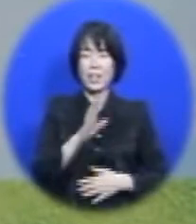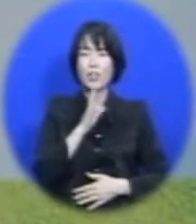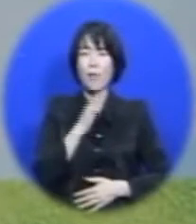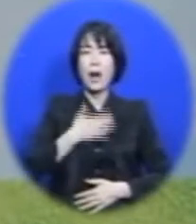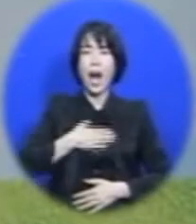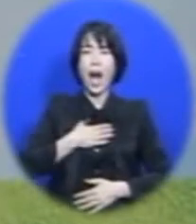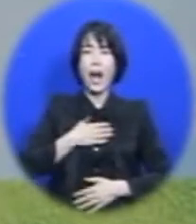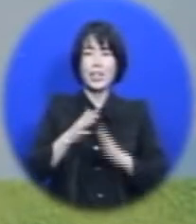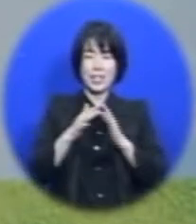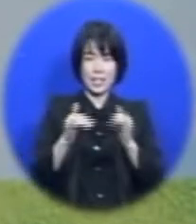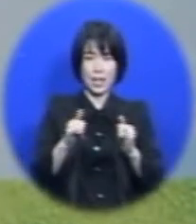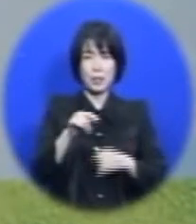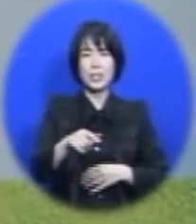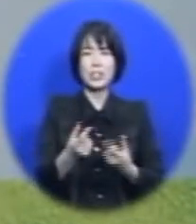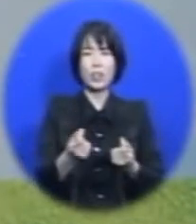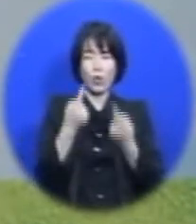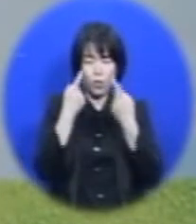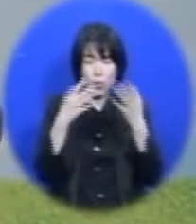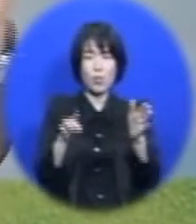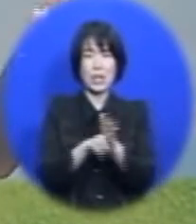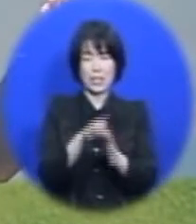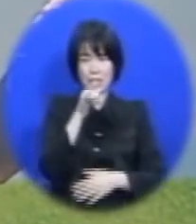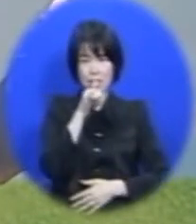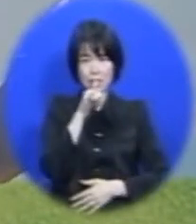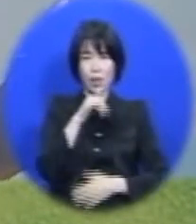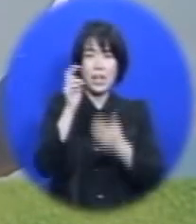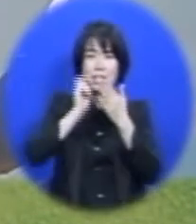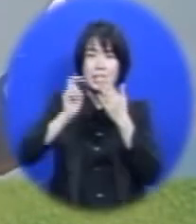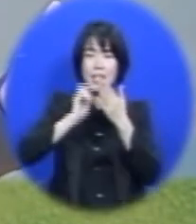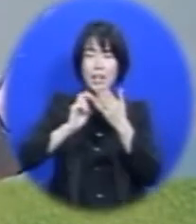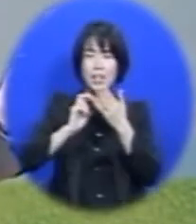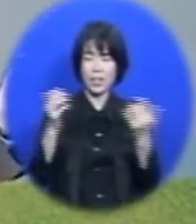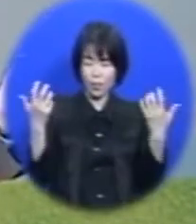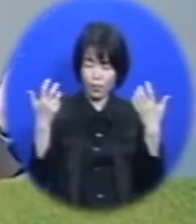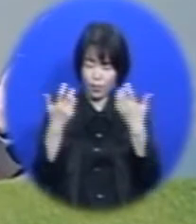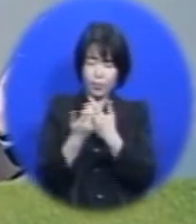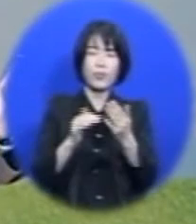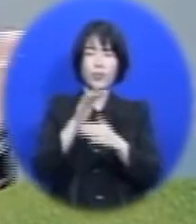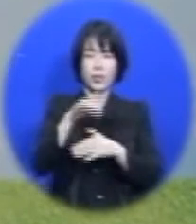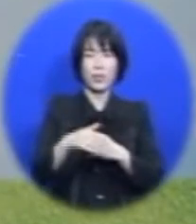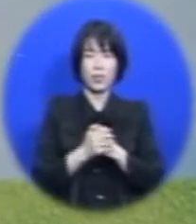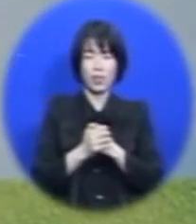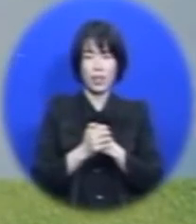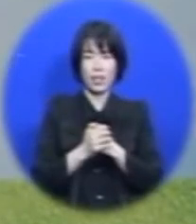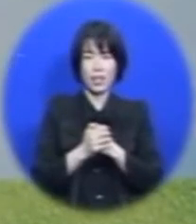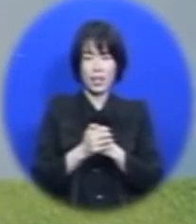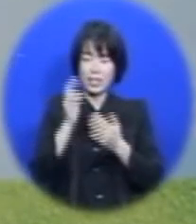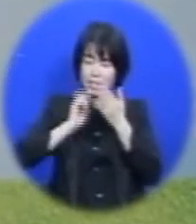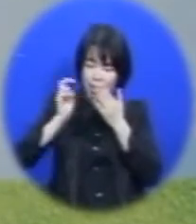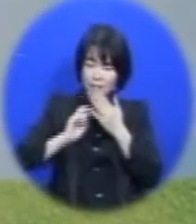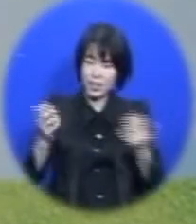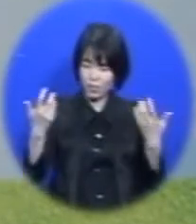사람은 그런 확신이 든다니까요. 찬양이 넘쳐요. 10절에, 11절에 찬양이